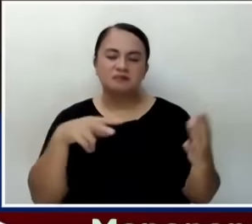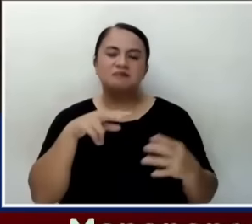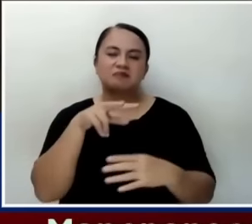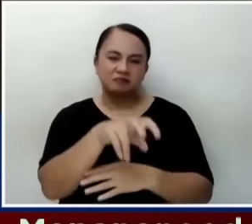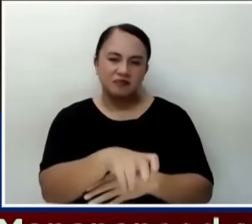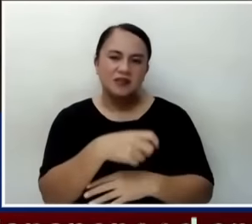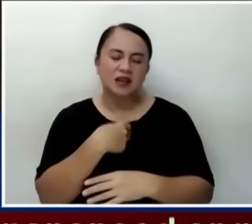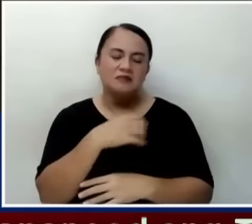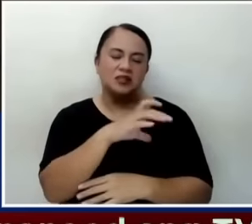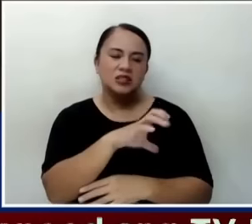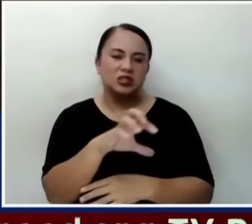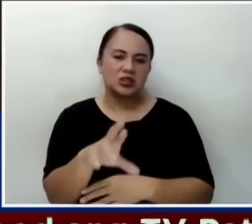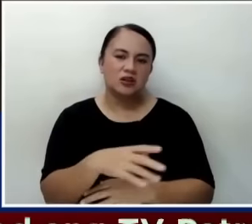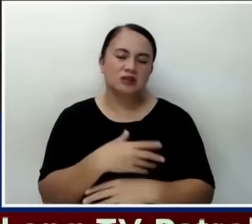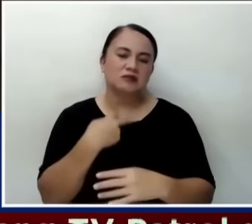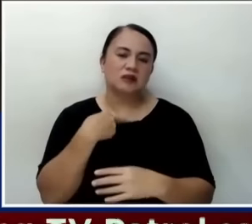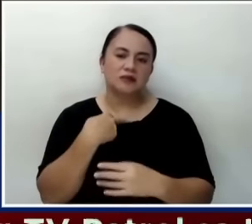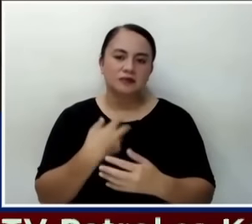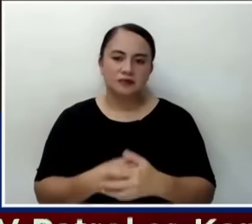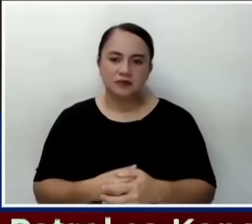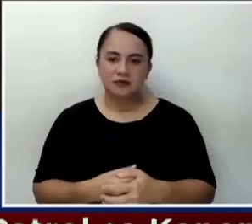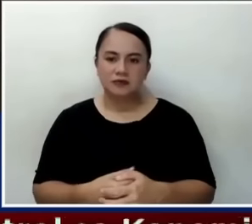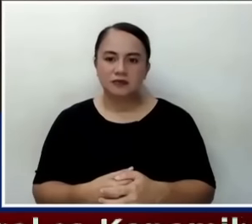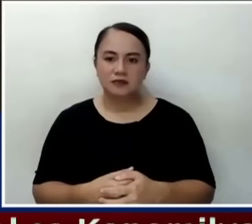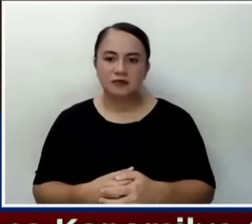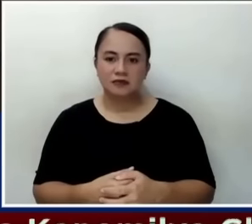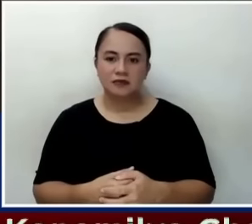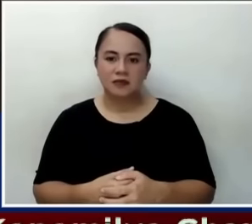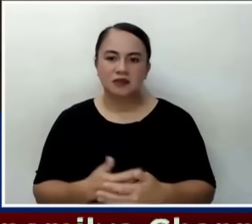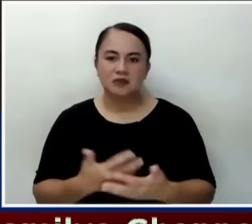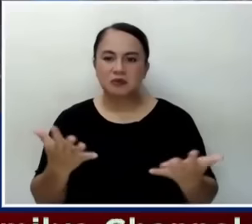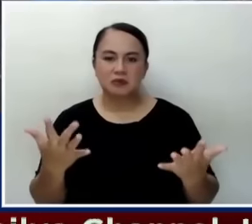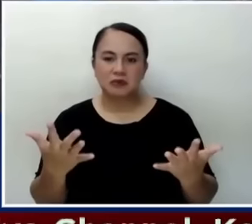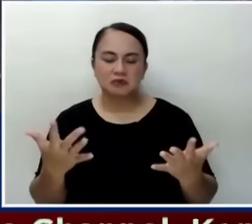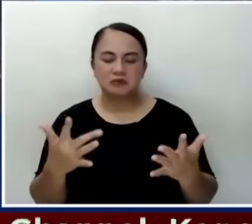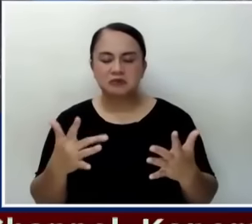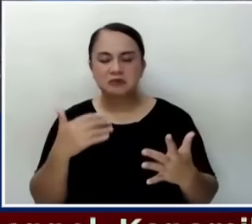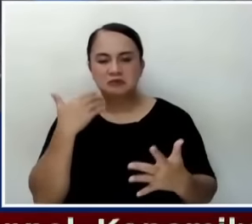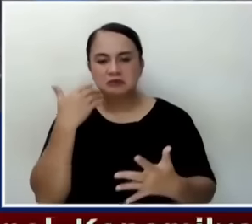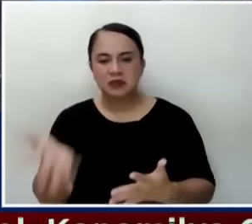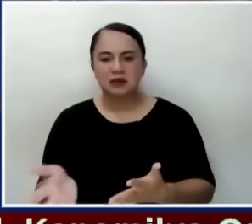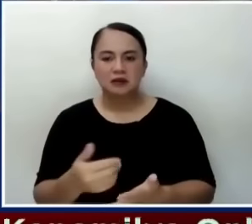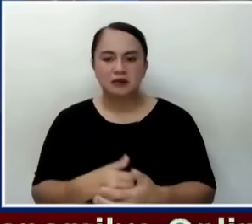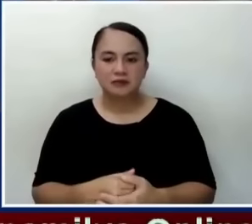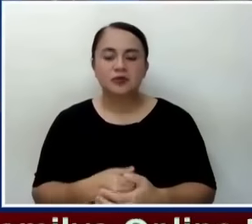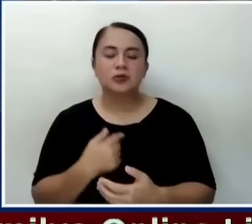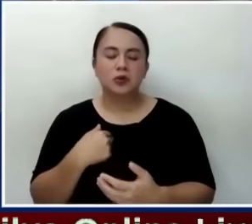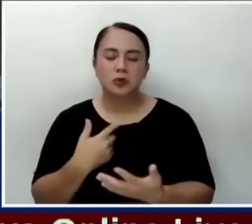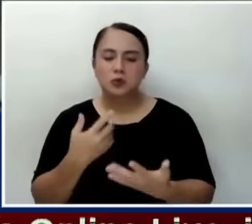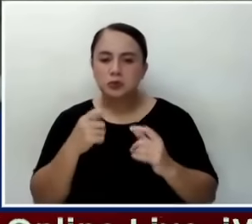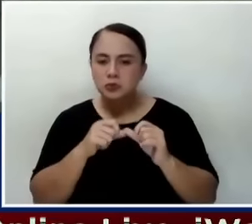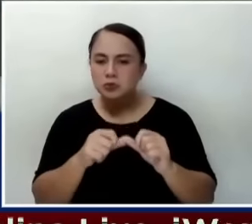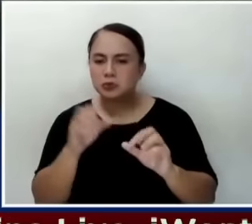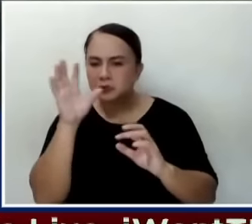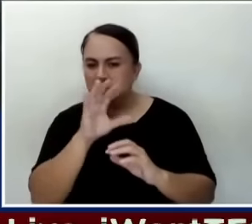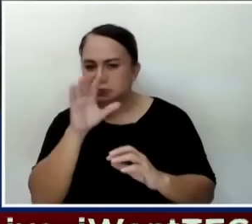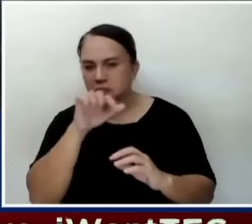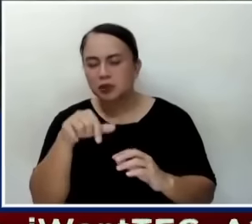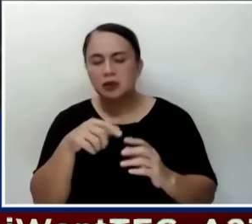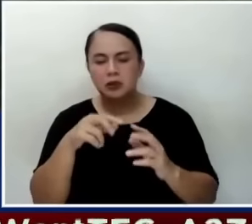pala, natrap na siya at wala na siyang buhay. Patuloy din ang investigasyon sa sunog.